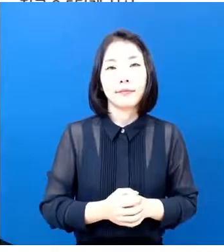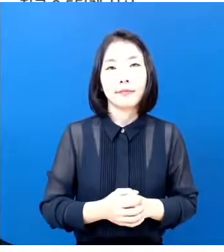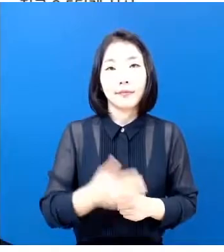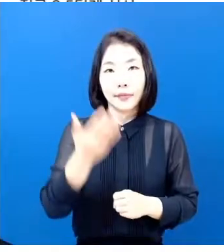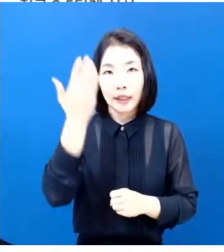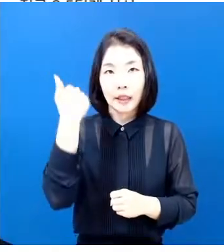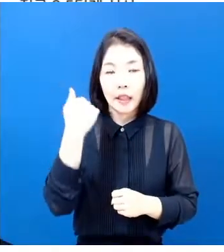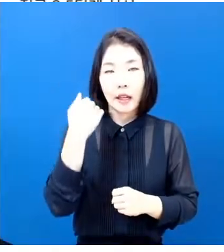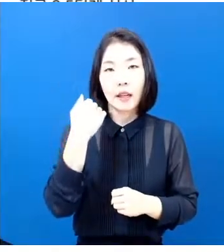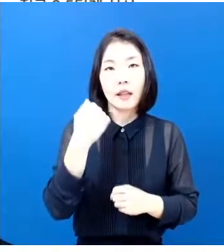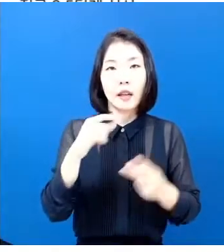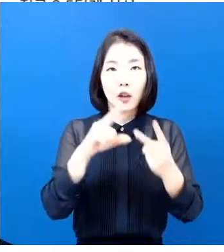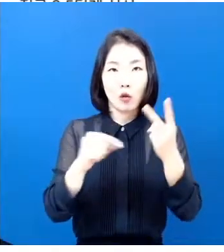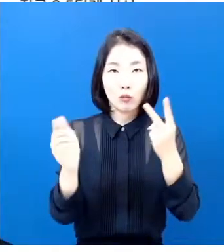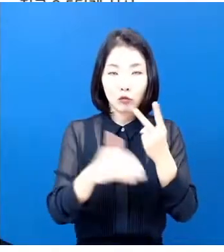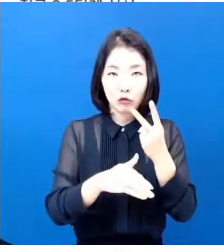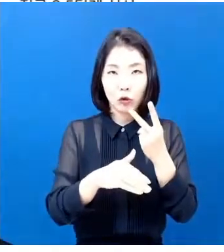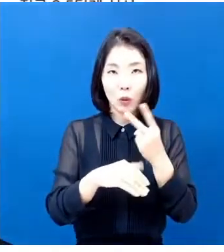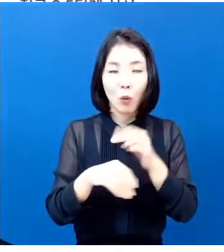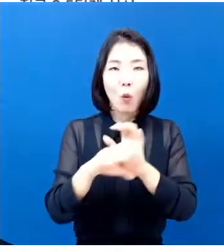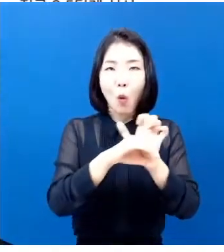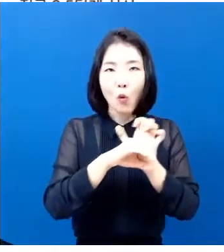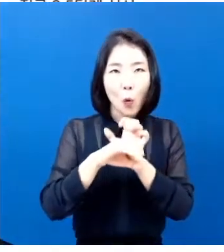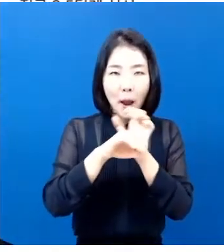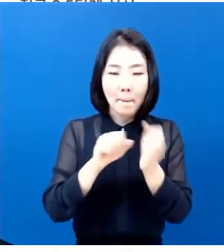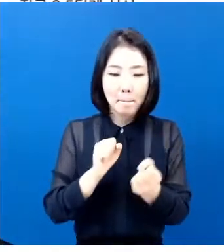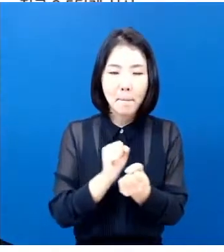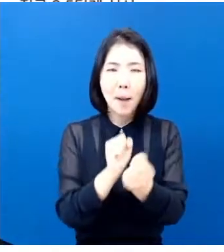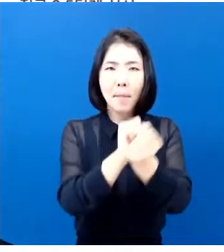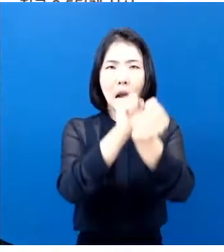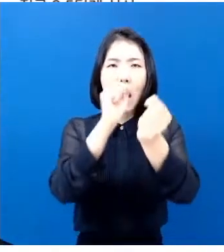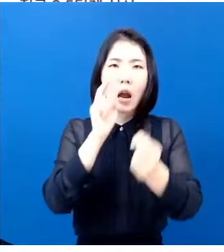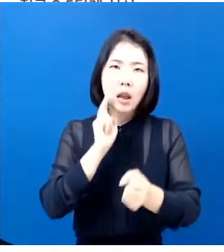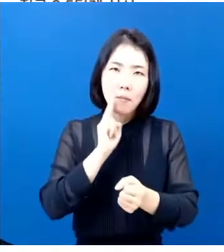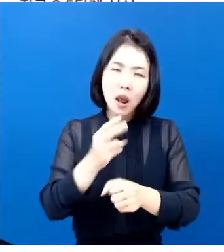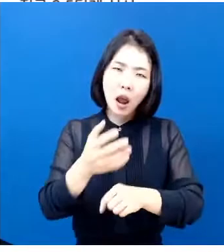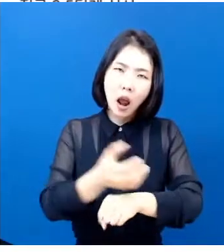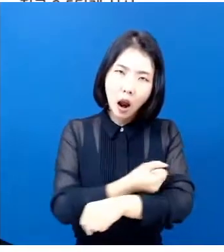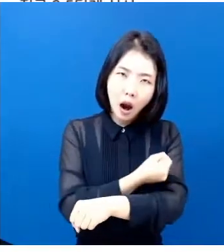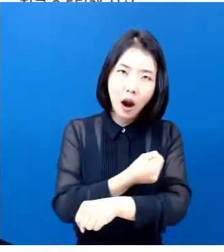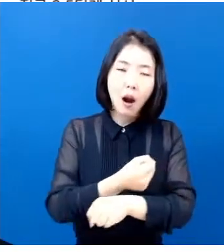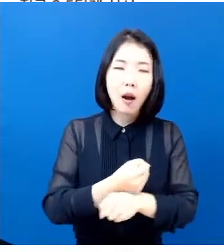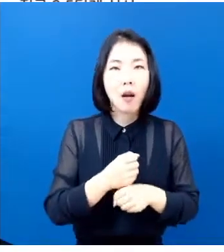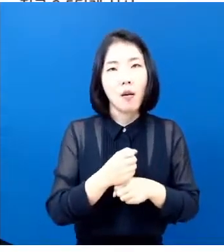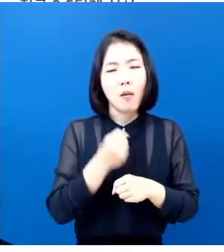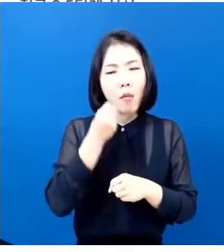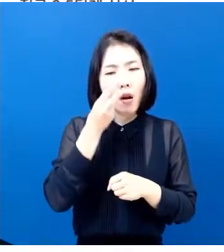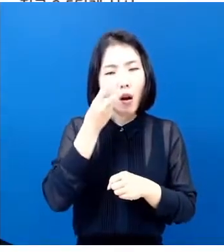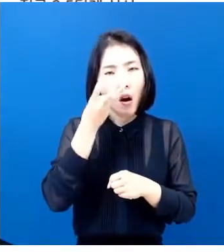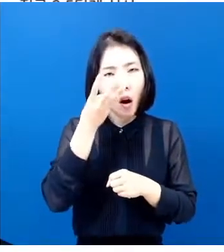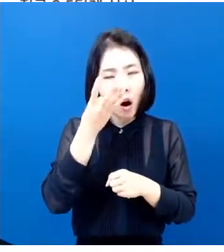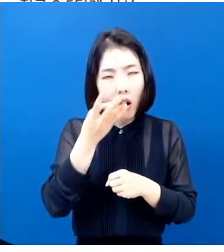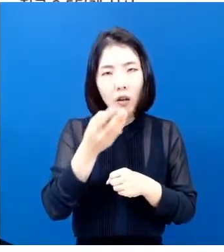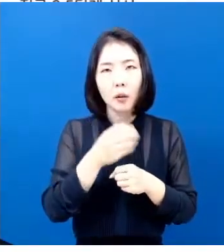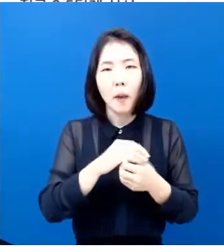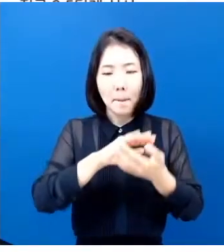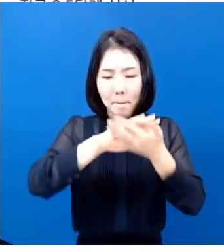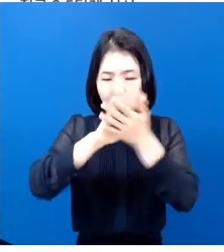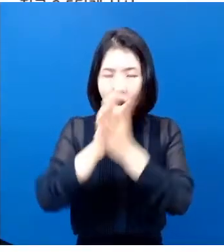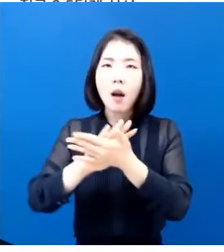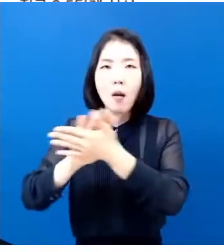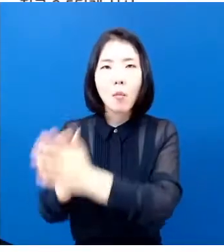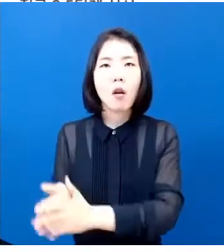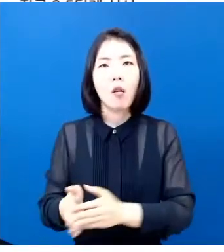지난 2월부터 시작한 코로나 확진 자는 매월 상황이 지속되면서 급변하고 있습니다 이러한